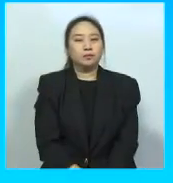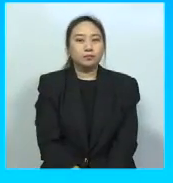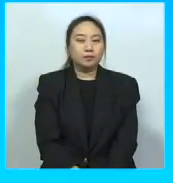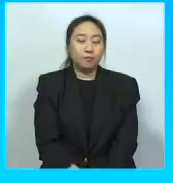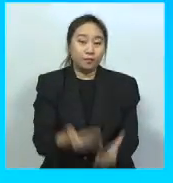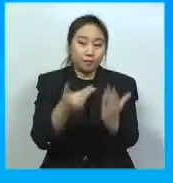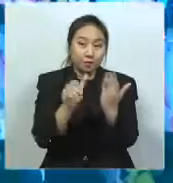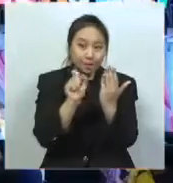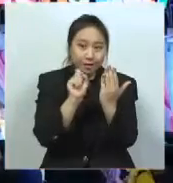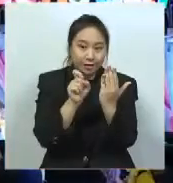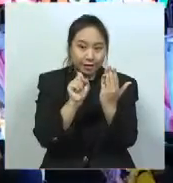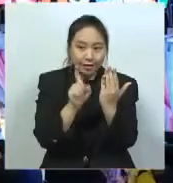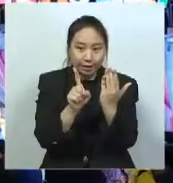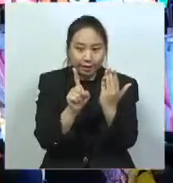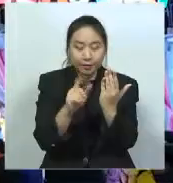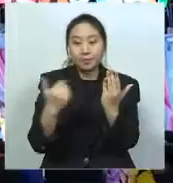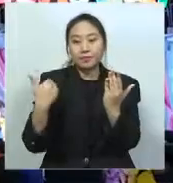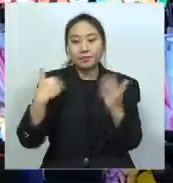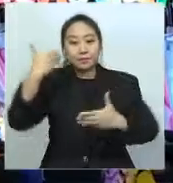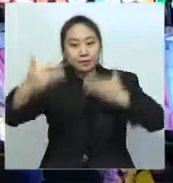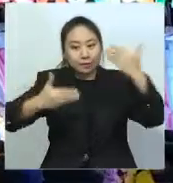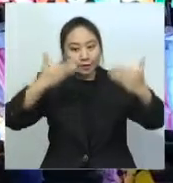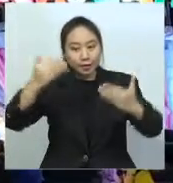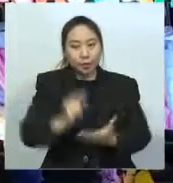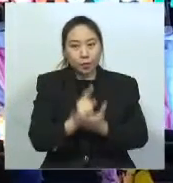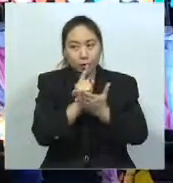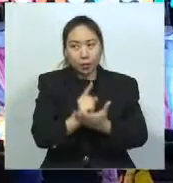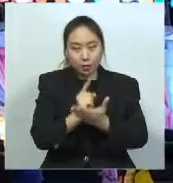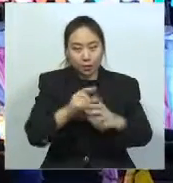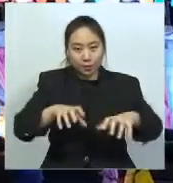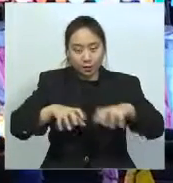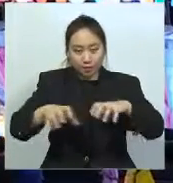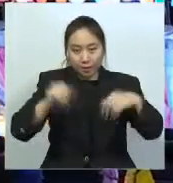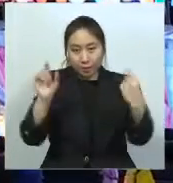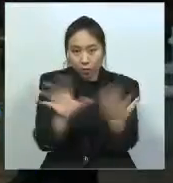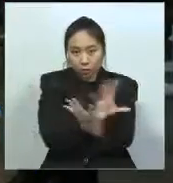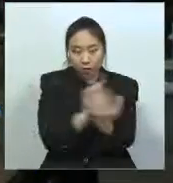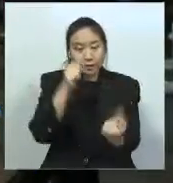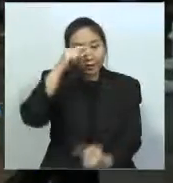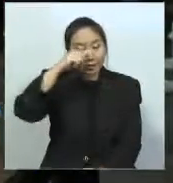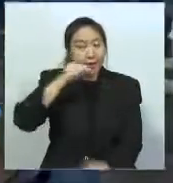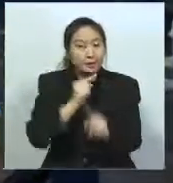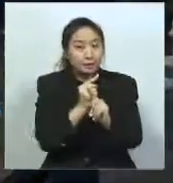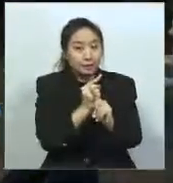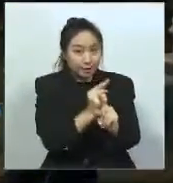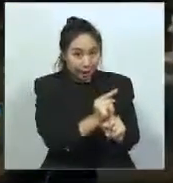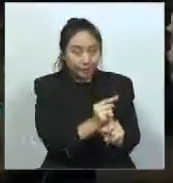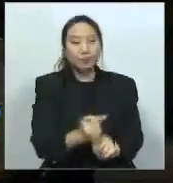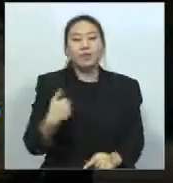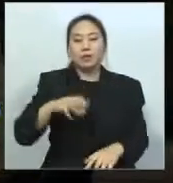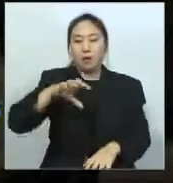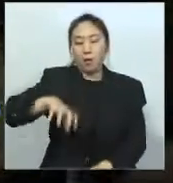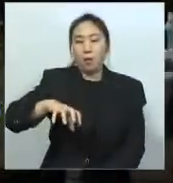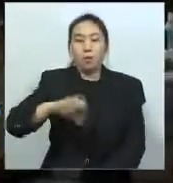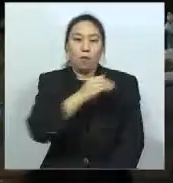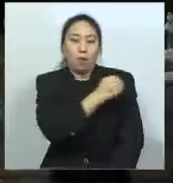จังหวัดศรีสะเกษนะคะนอกจากที่นั่นเขาจะเน้นเรื่องของการจัดกิจกรรมวันลอยกระทงตามแบบประเพณีไทยแล้วค่ะทางเทศบาลเมืองศรี